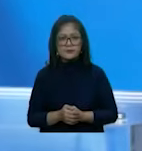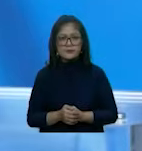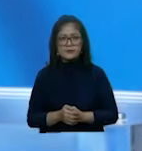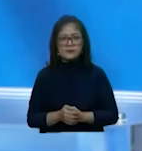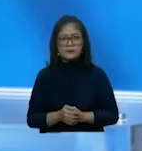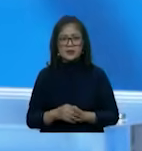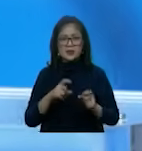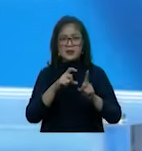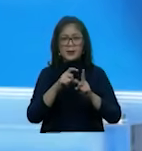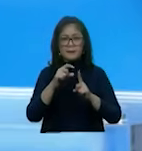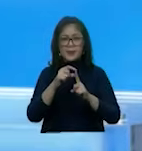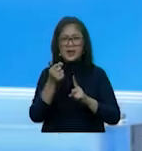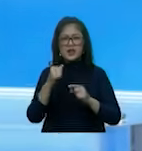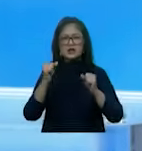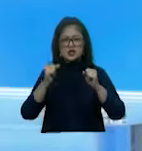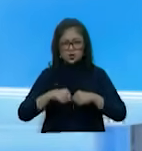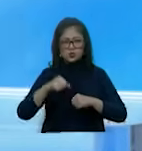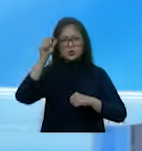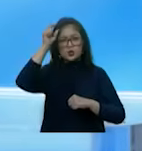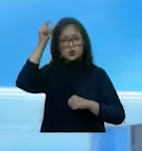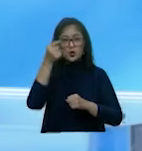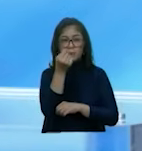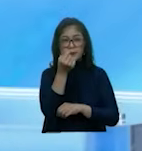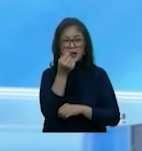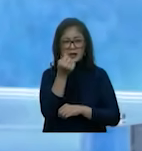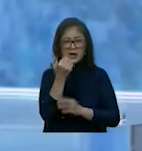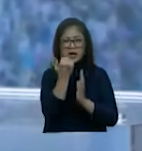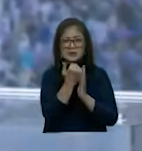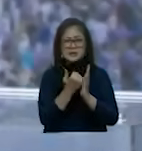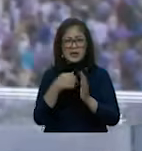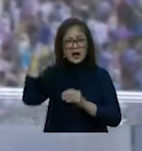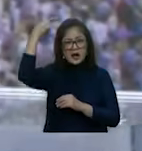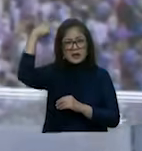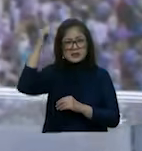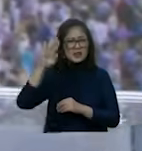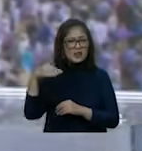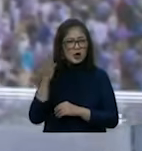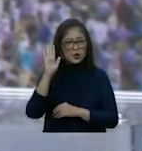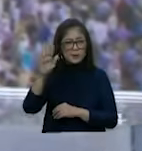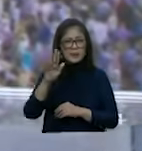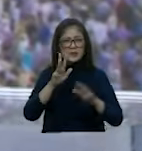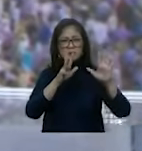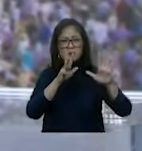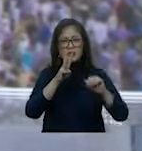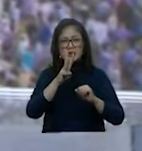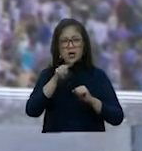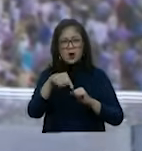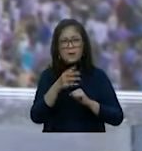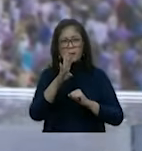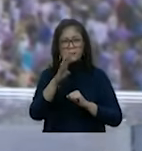pemirsa DPR menyepakati usulan biaya penyelenggaraan ibadah haji untuk tahun depan sebesar rp93,4